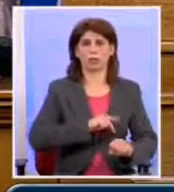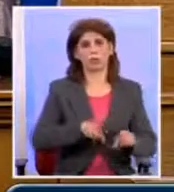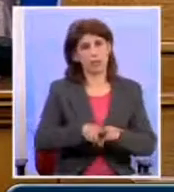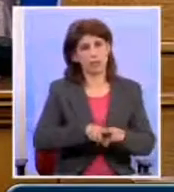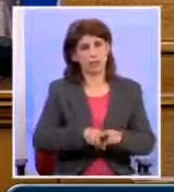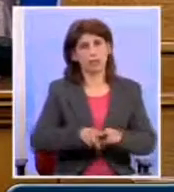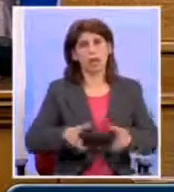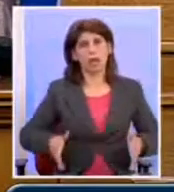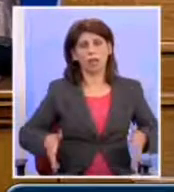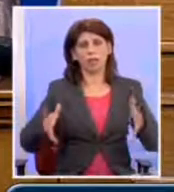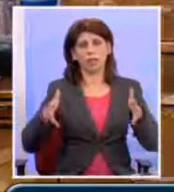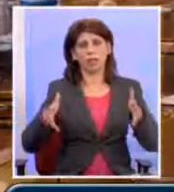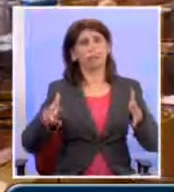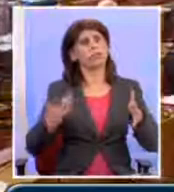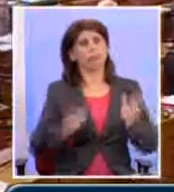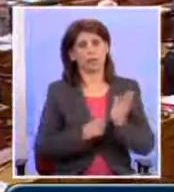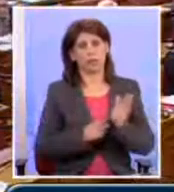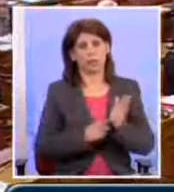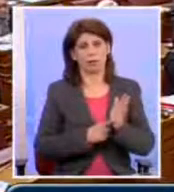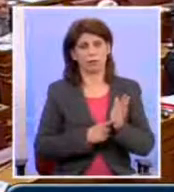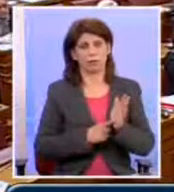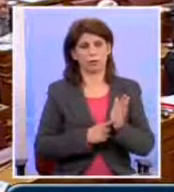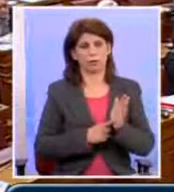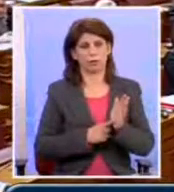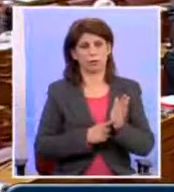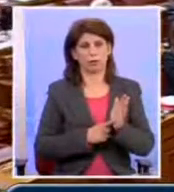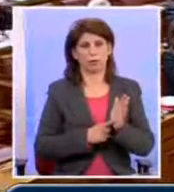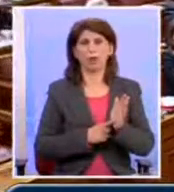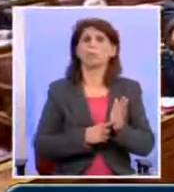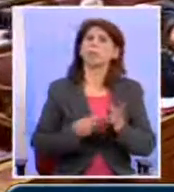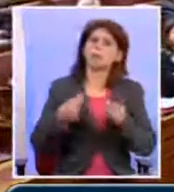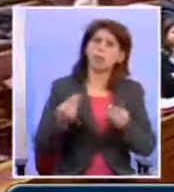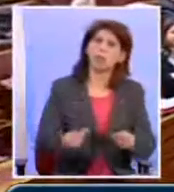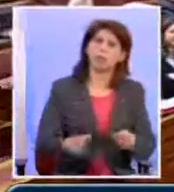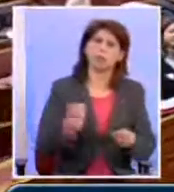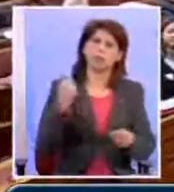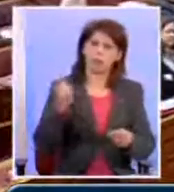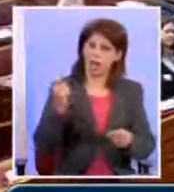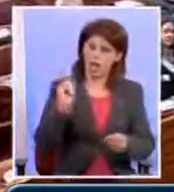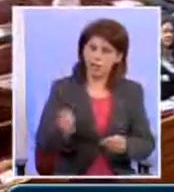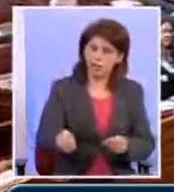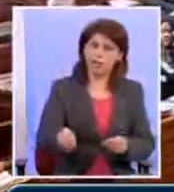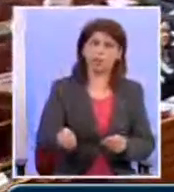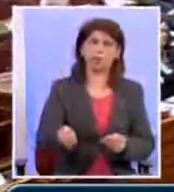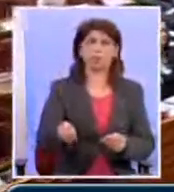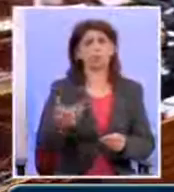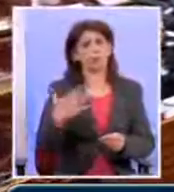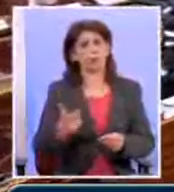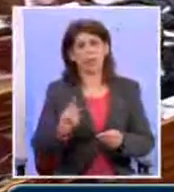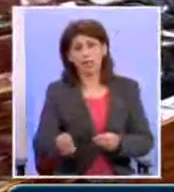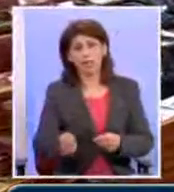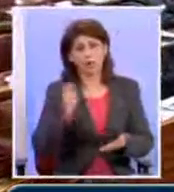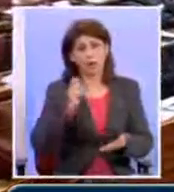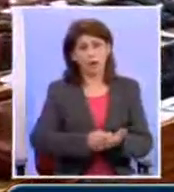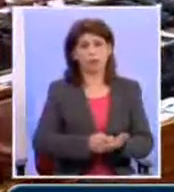ακίνητα, τότε θα πρέπει να δώσει ένα αντίτιμο, το οποίο θα είναι αντίτιμο